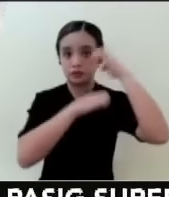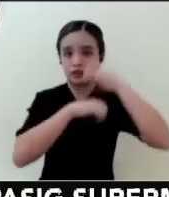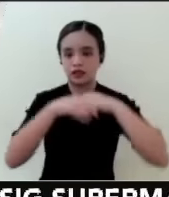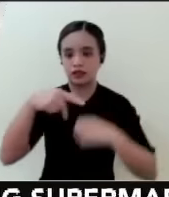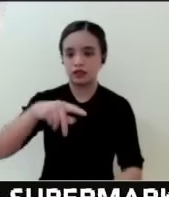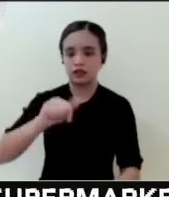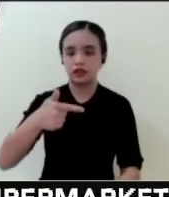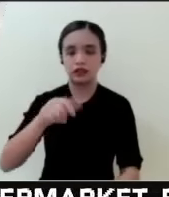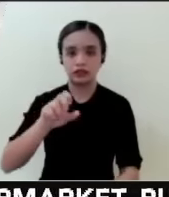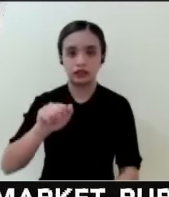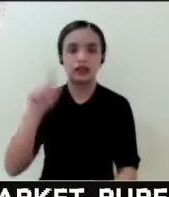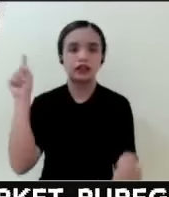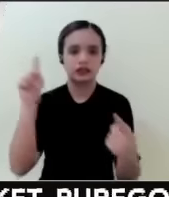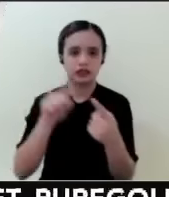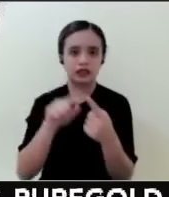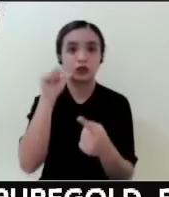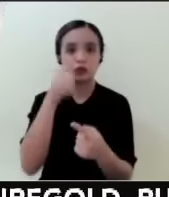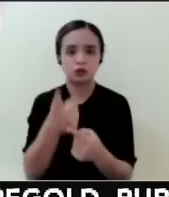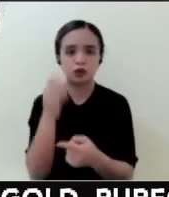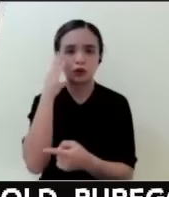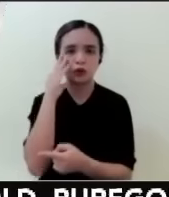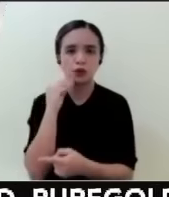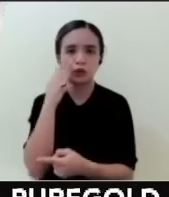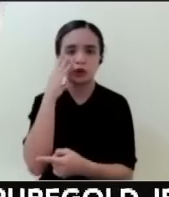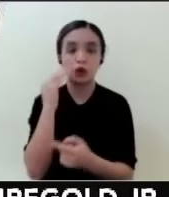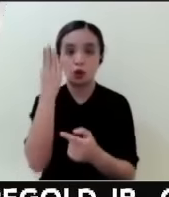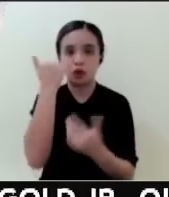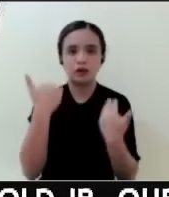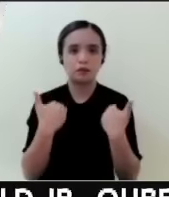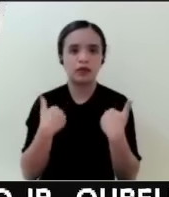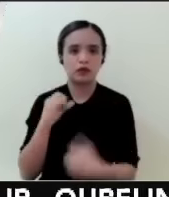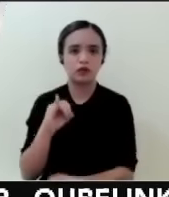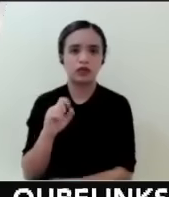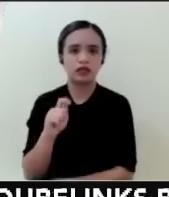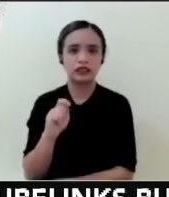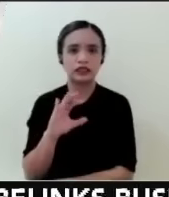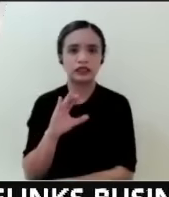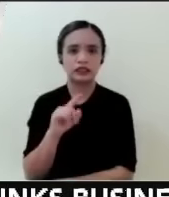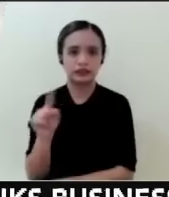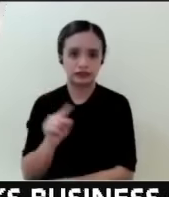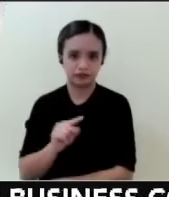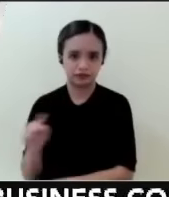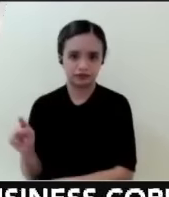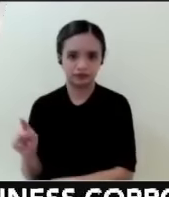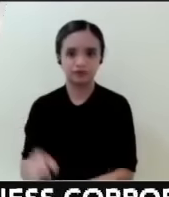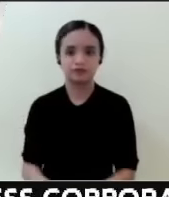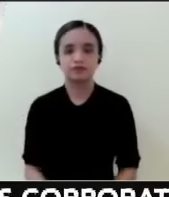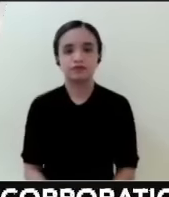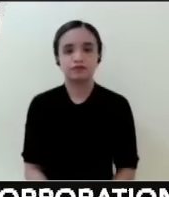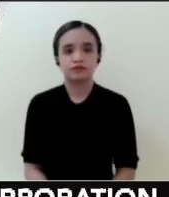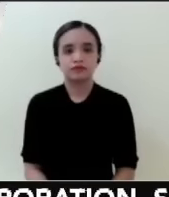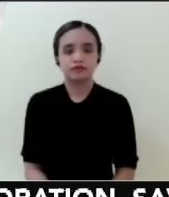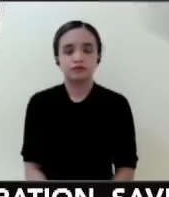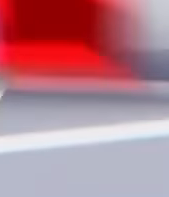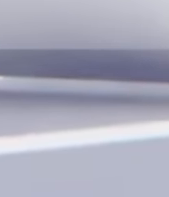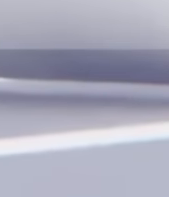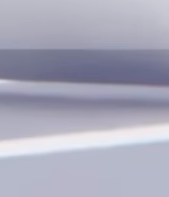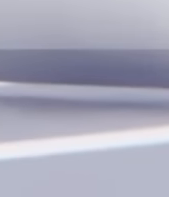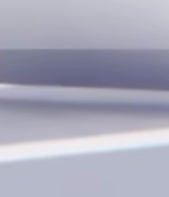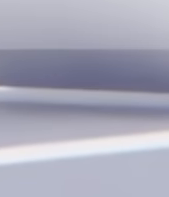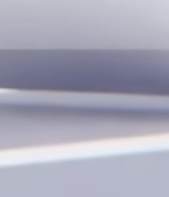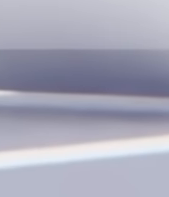hanggang bukas dahil sa umiiral na Intertropical Convergence Zone o ITCZ. Nakatutok si EJ Gomez.